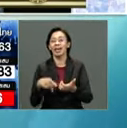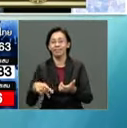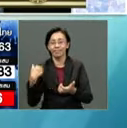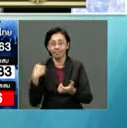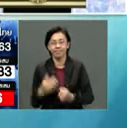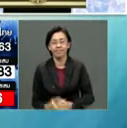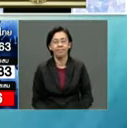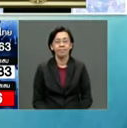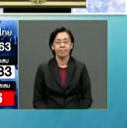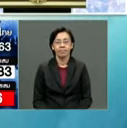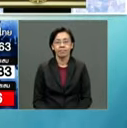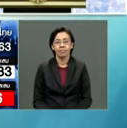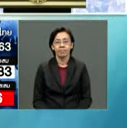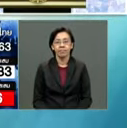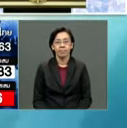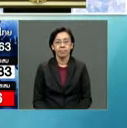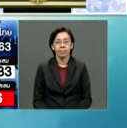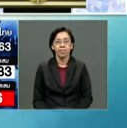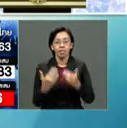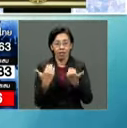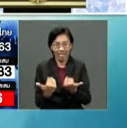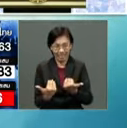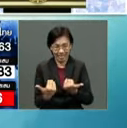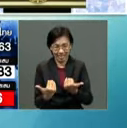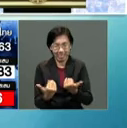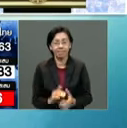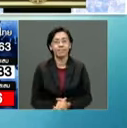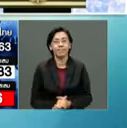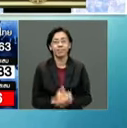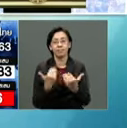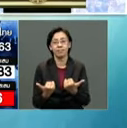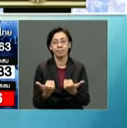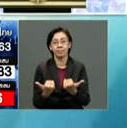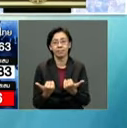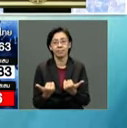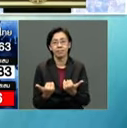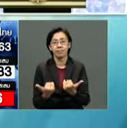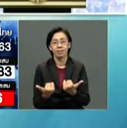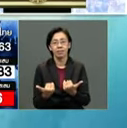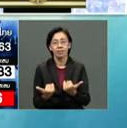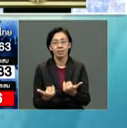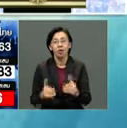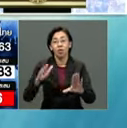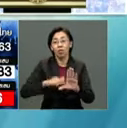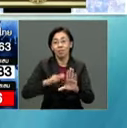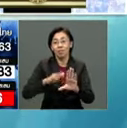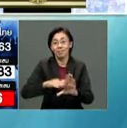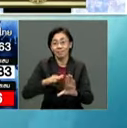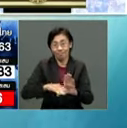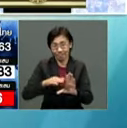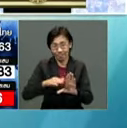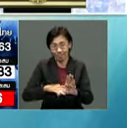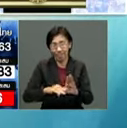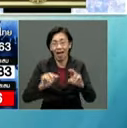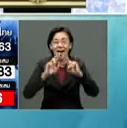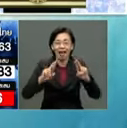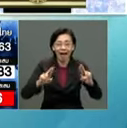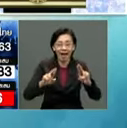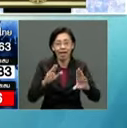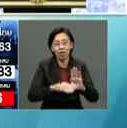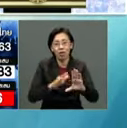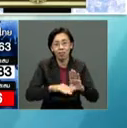ยอดสะสมนะครับวันนี้นะครับมียอดสะสมของการ ลงทะเบียนนะครับร้านค้าขึ้นมาเป็